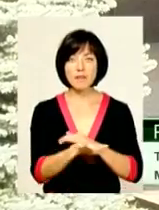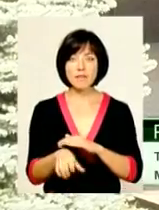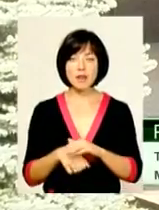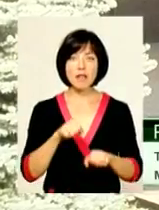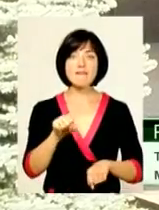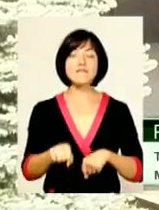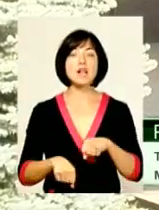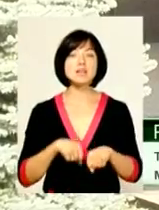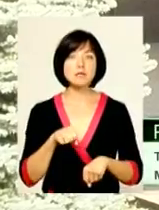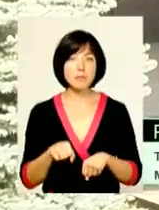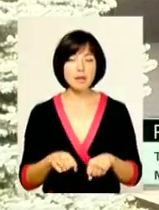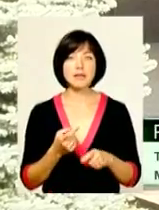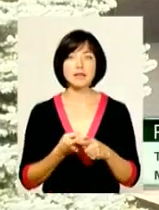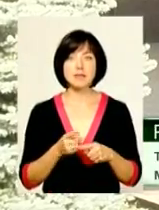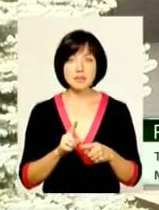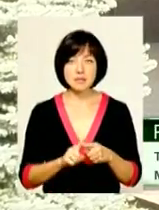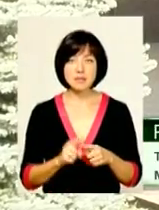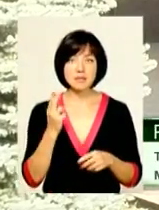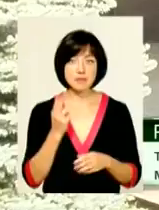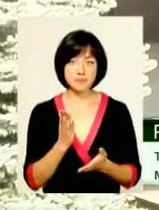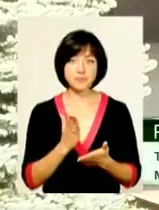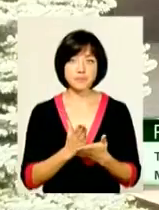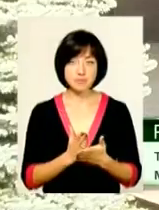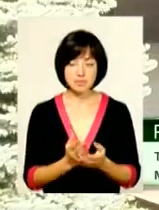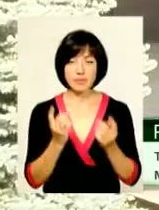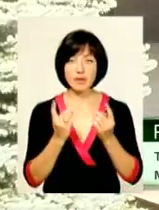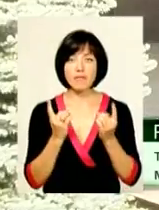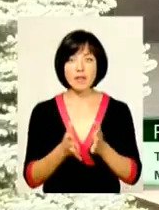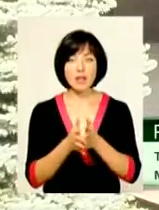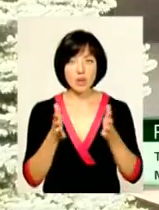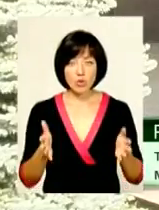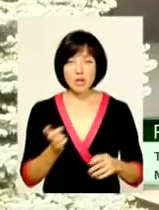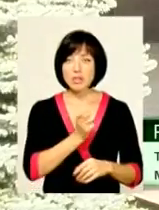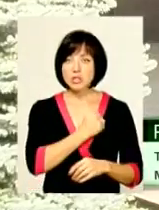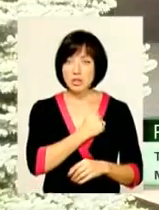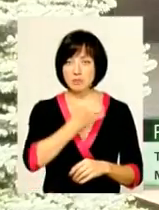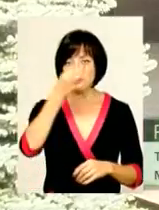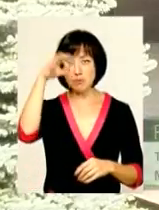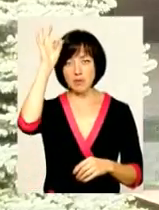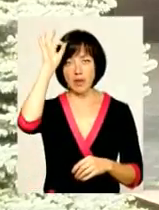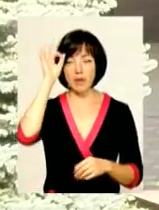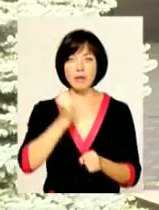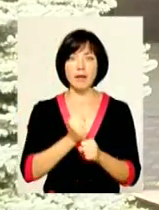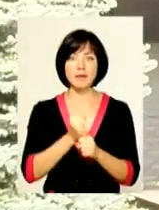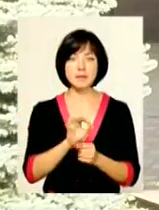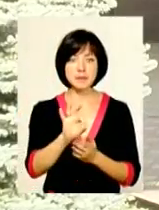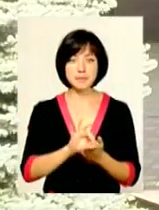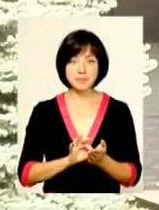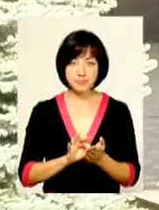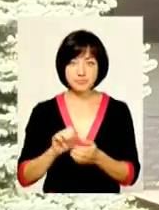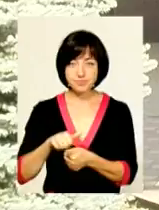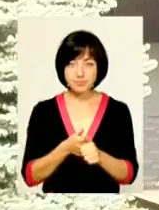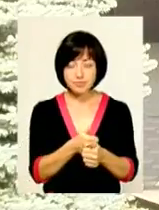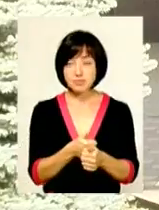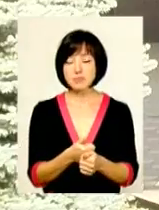їхні велосипеди. Тобто дана цифра є досить значною. На жаль, патрульна поліція працює тільки по гарячих слідах,